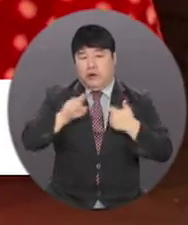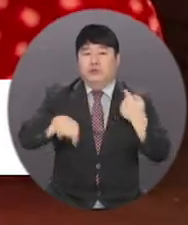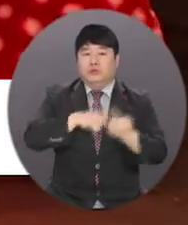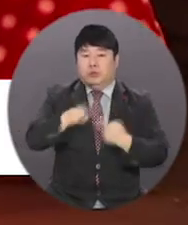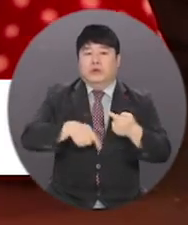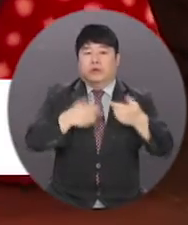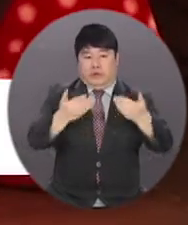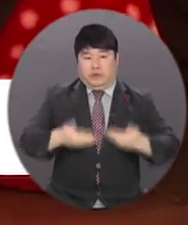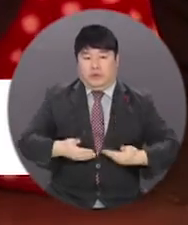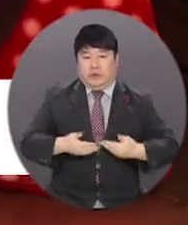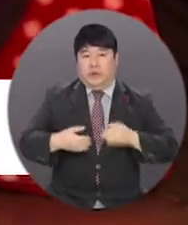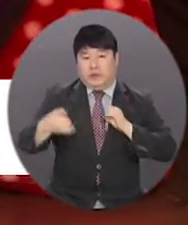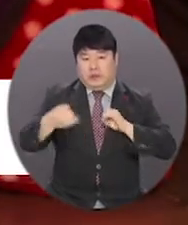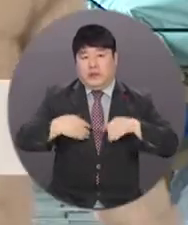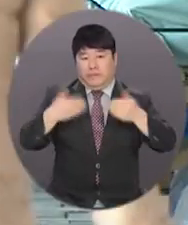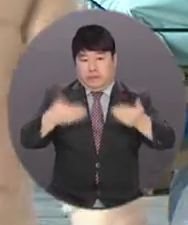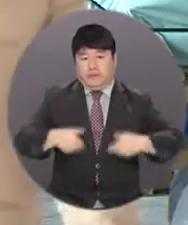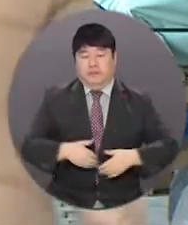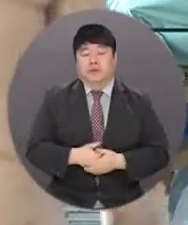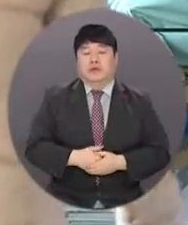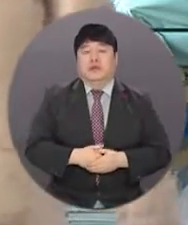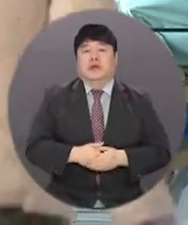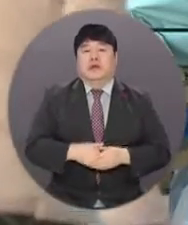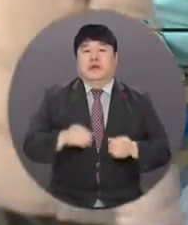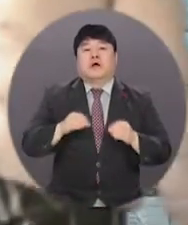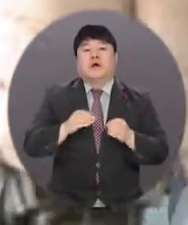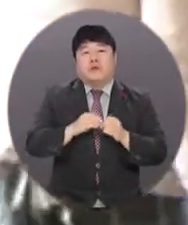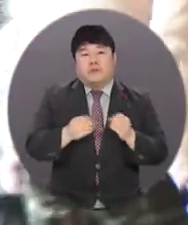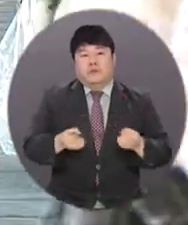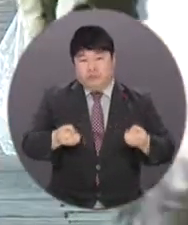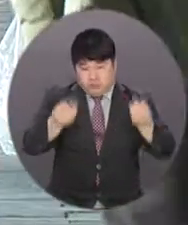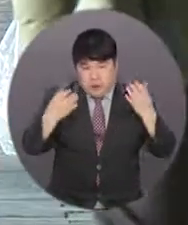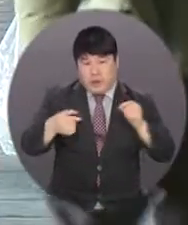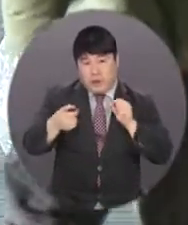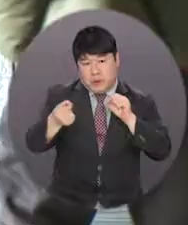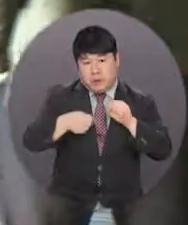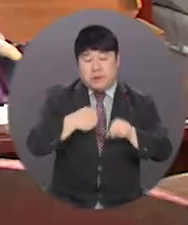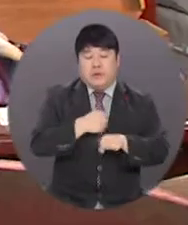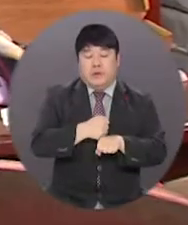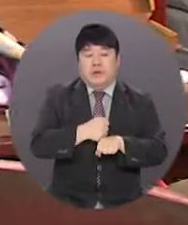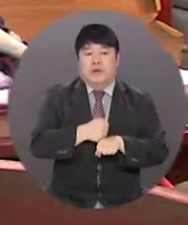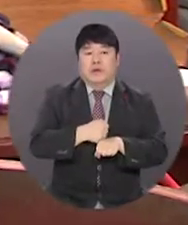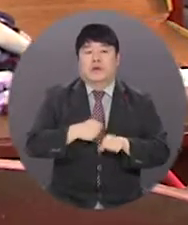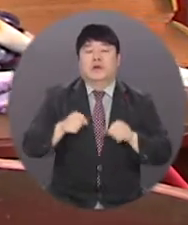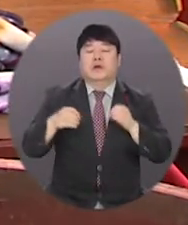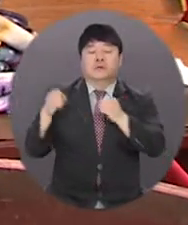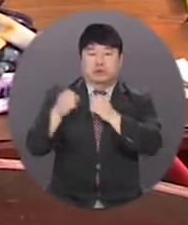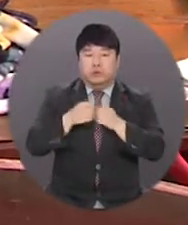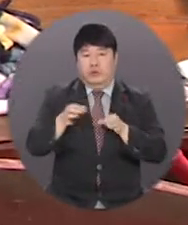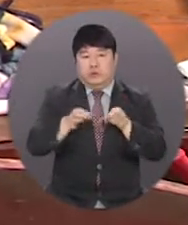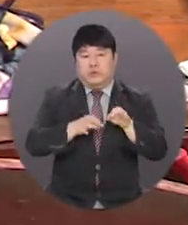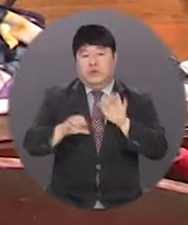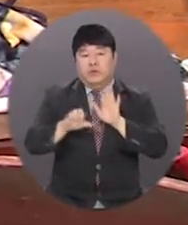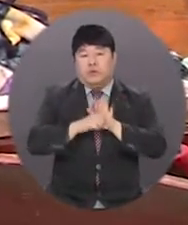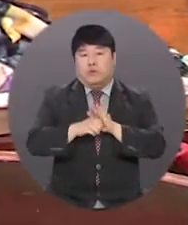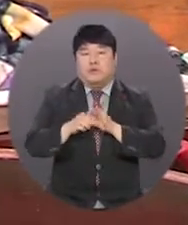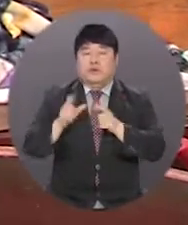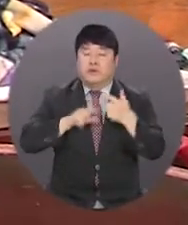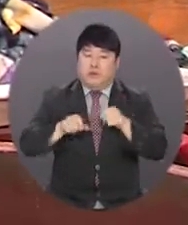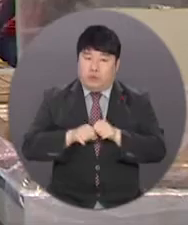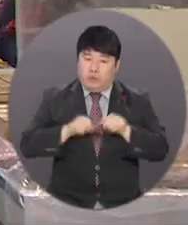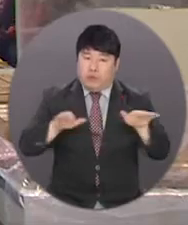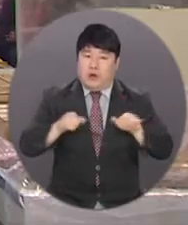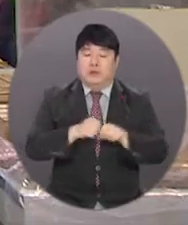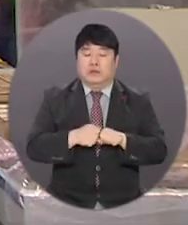주시기로 답을 받았습니다. 명절을 코앞에 두고 발생한 전통시장의 코로나 감염이 더 확산할지